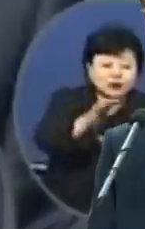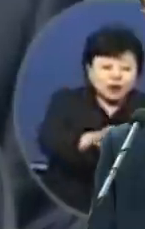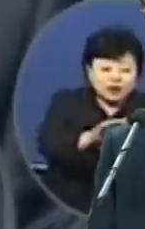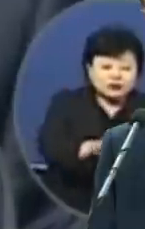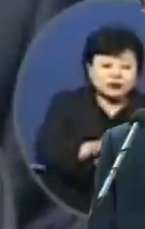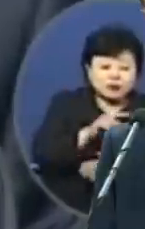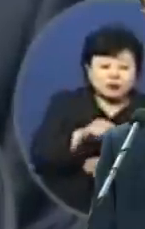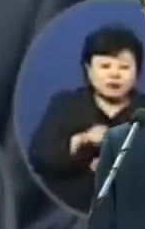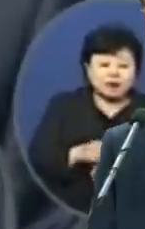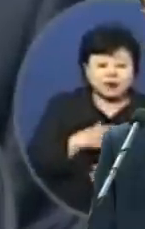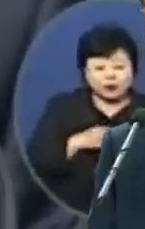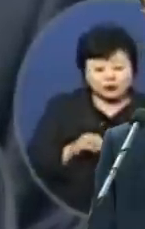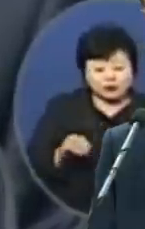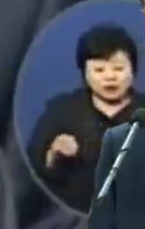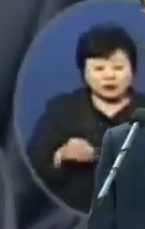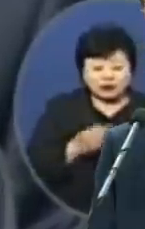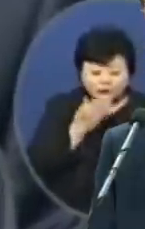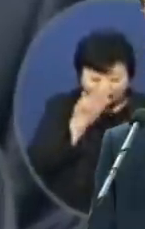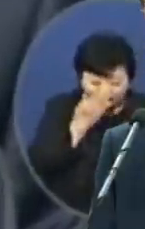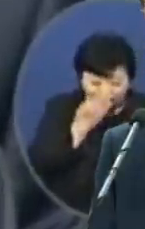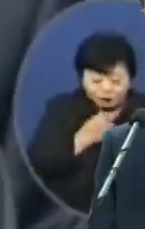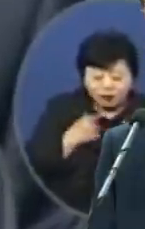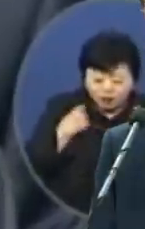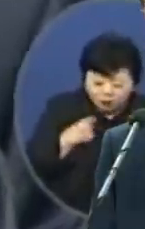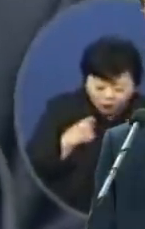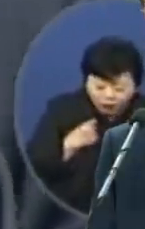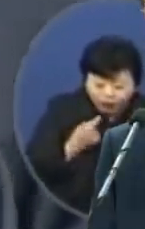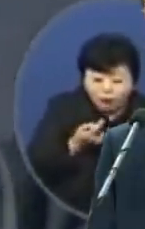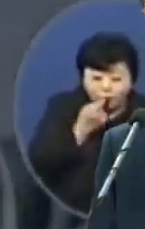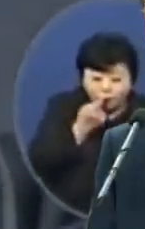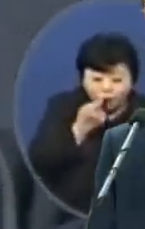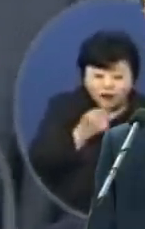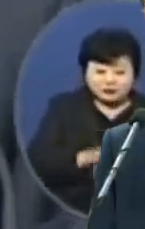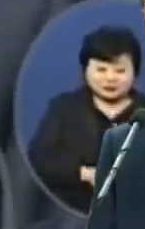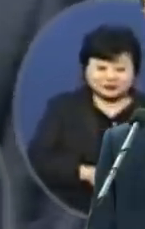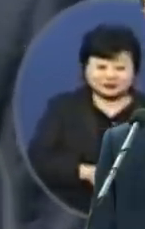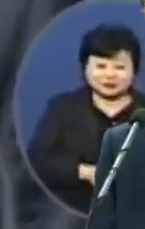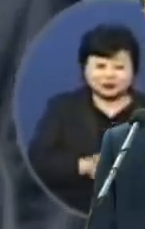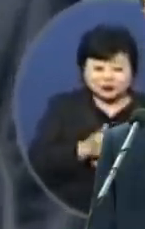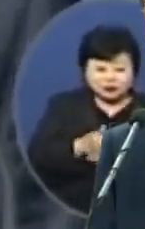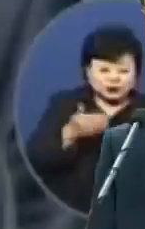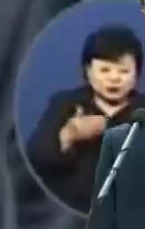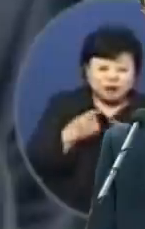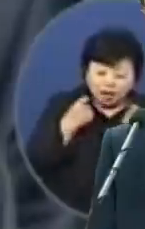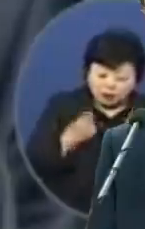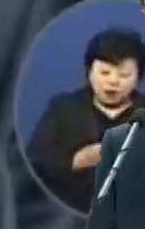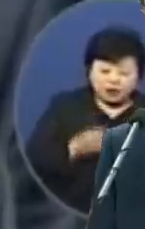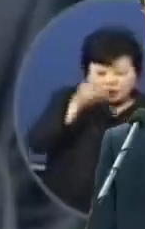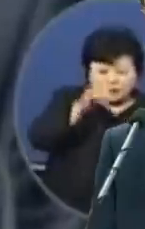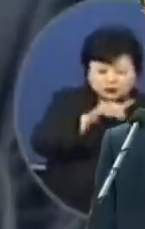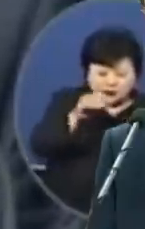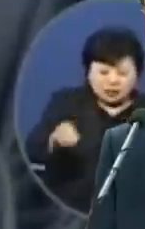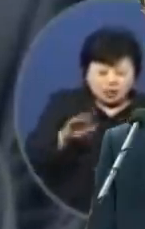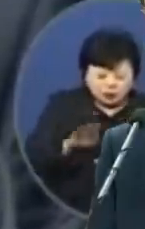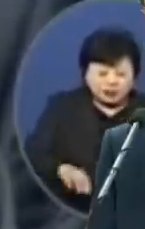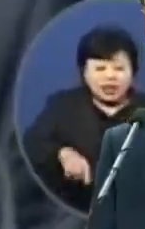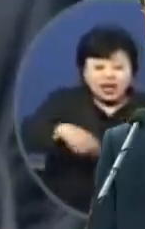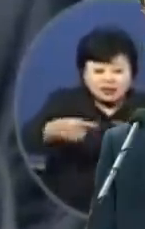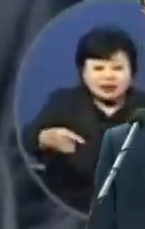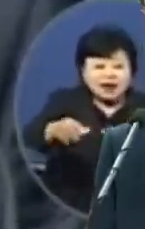나는 마음이 온유하고 겸손하니 나의 경외를 내고 내게 배우라. 주님의 명예는 십자가인데 십자가 밑에